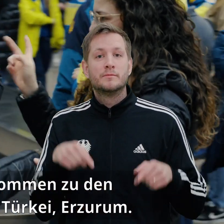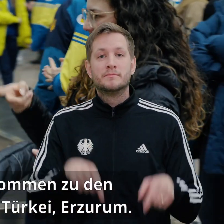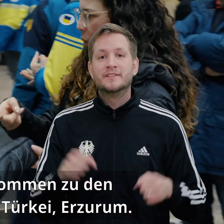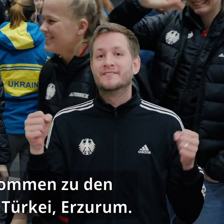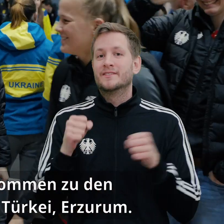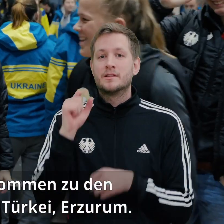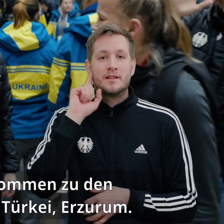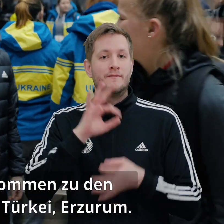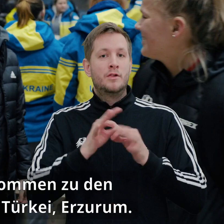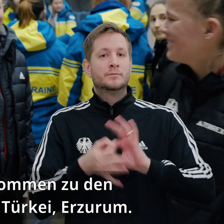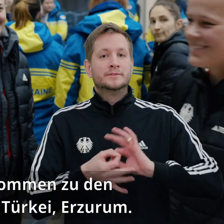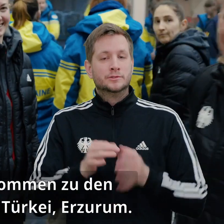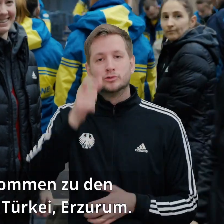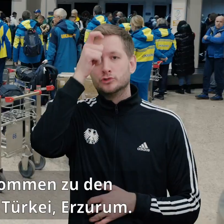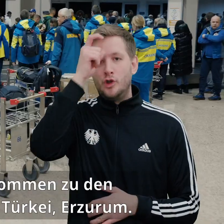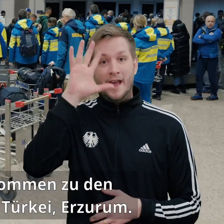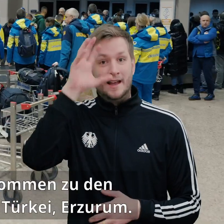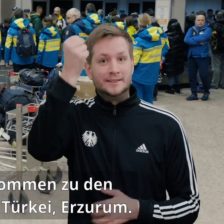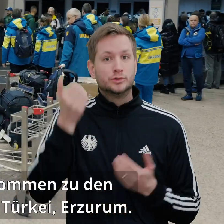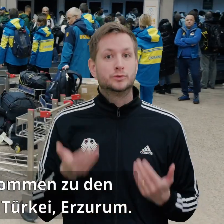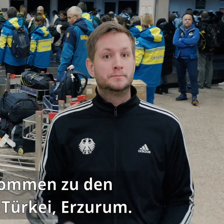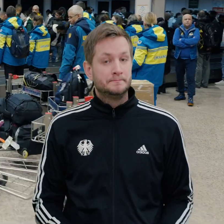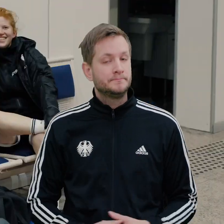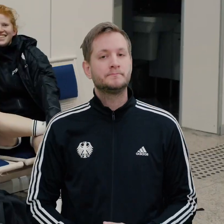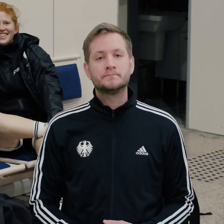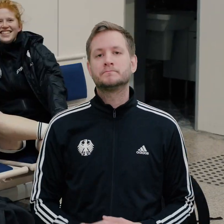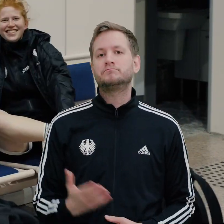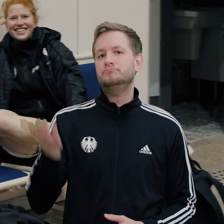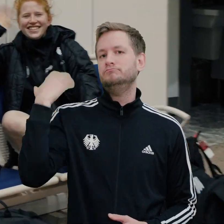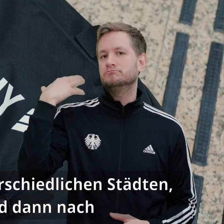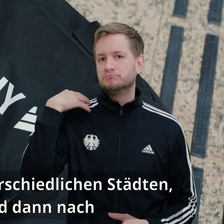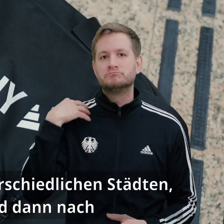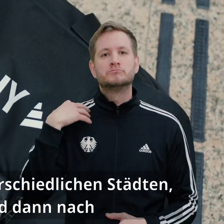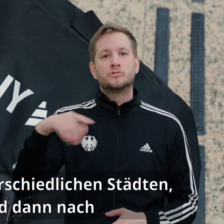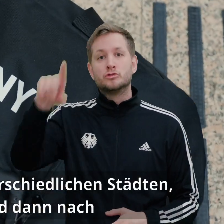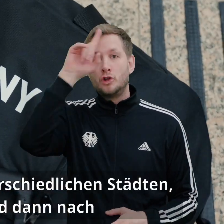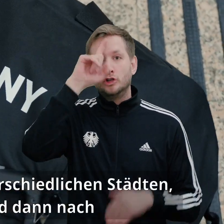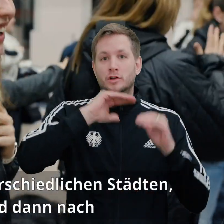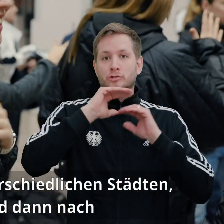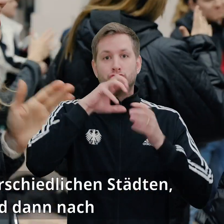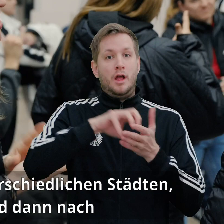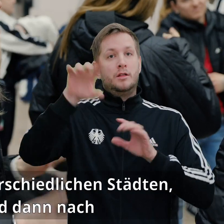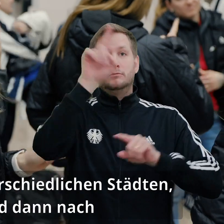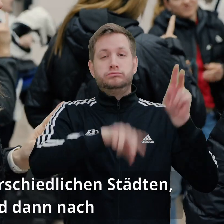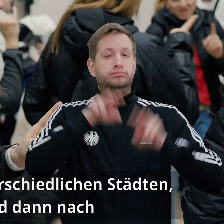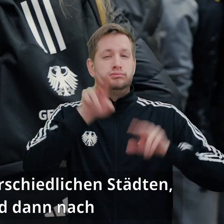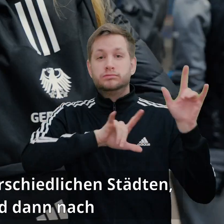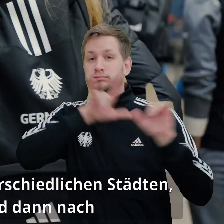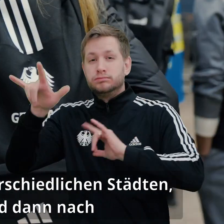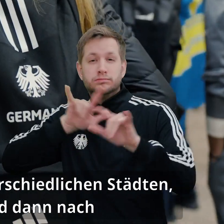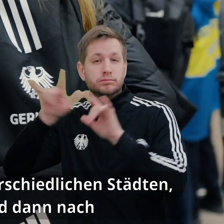Hallo und herzlich willkommen zu den Winterdeaflympics in der Türkei, Erzurum. Das deutsche Team ist aus unterschiedlichen